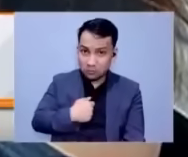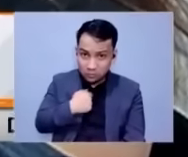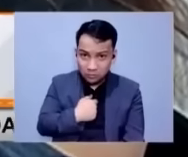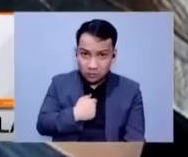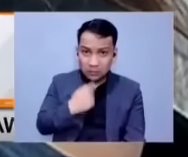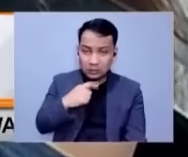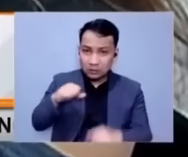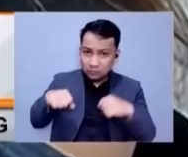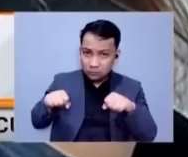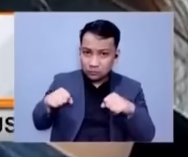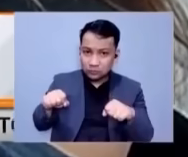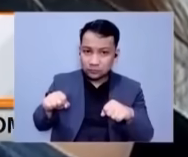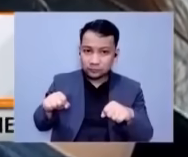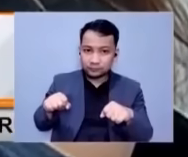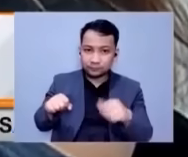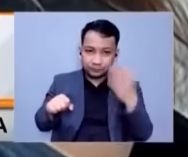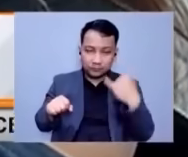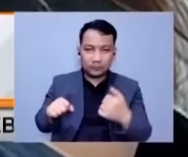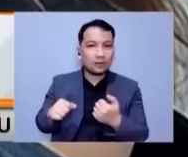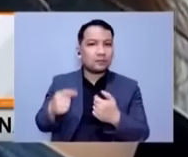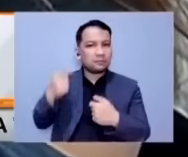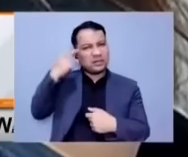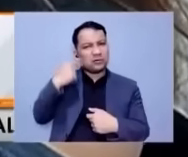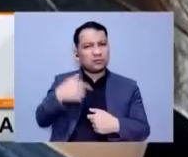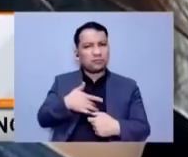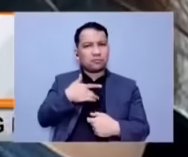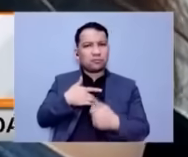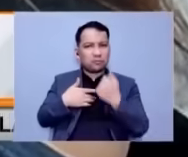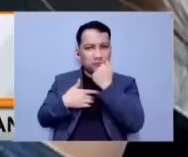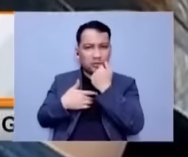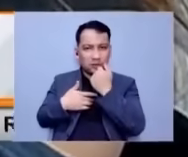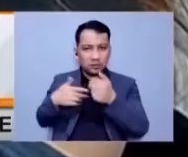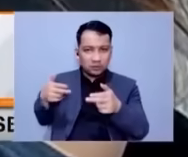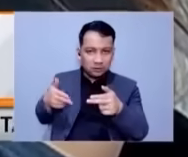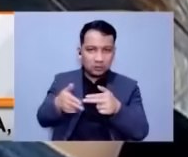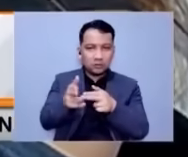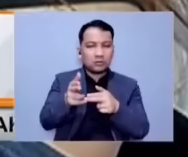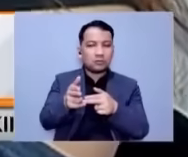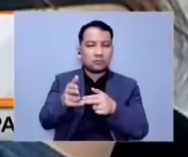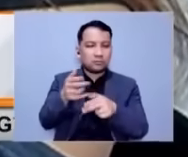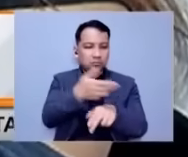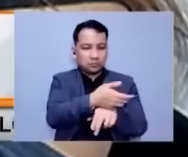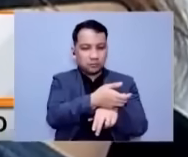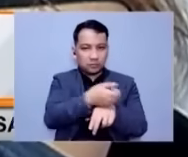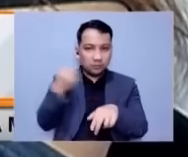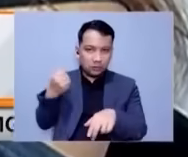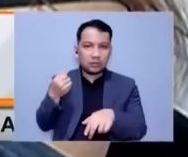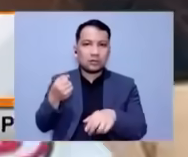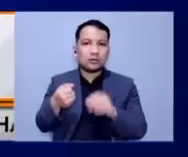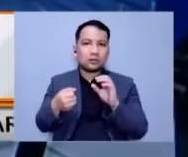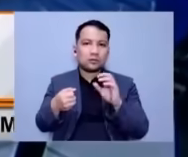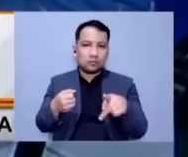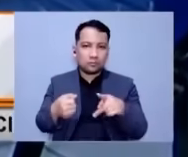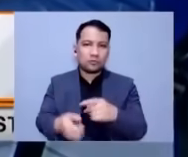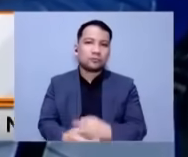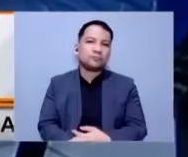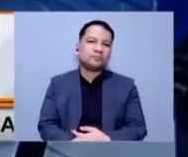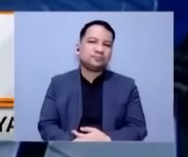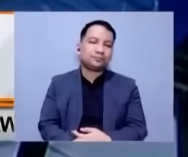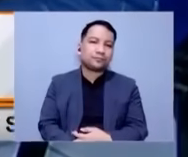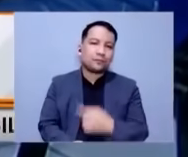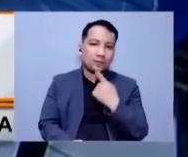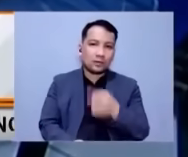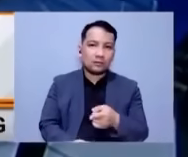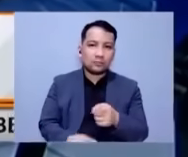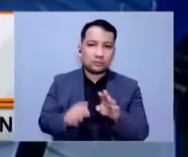kasi kala ko ako po yung may kasalanan kung ba't nagit-git ako. Pero yun pala, na doon po nadampot yung cellphone. Buti na lang at nakabukas